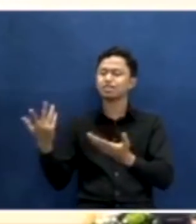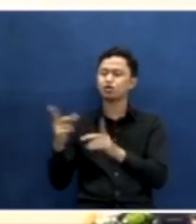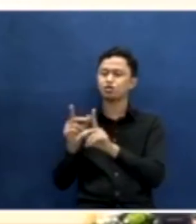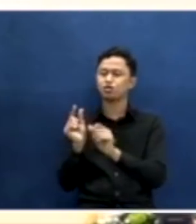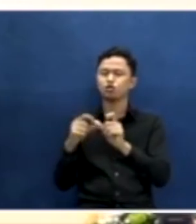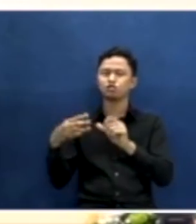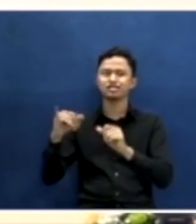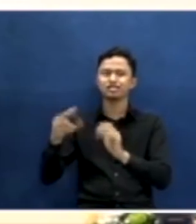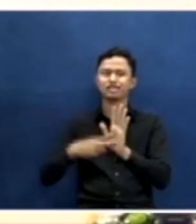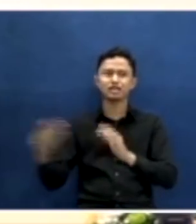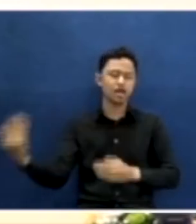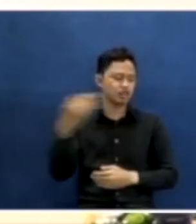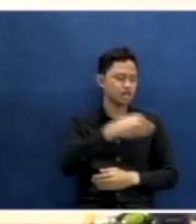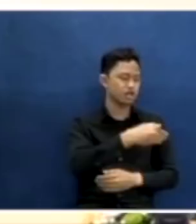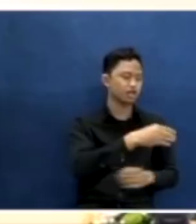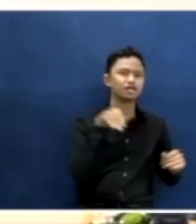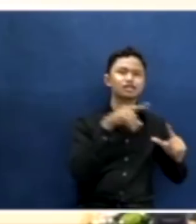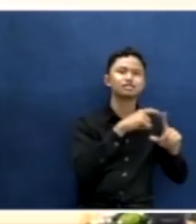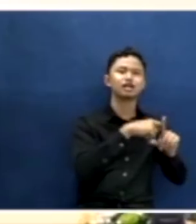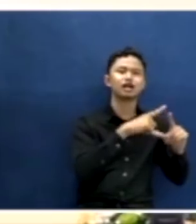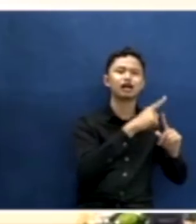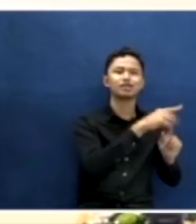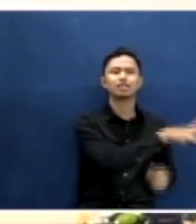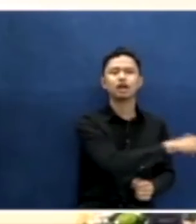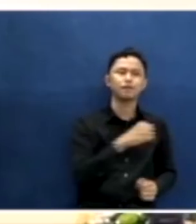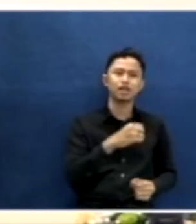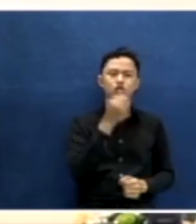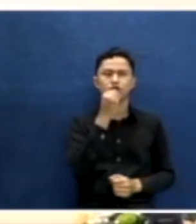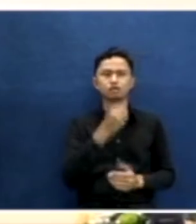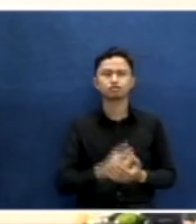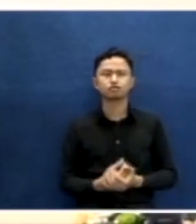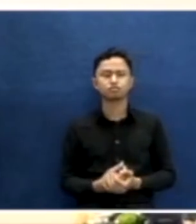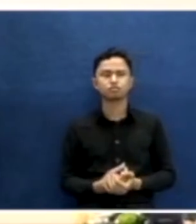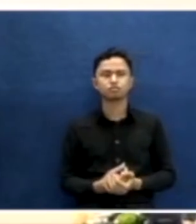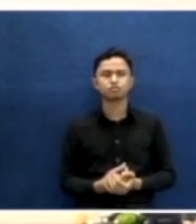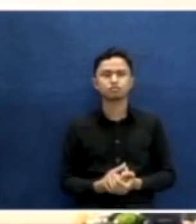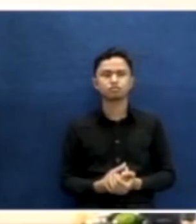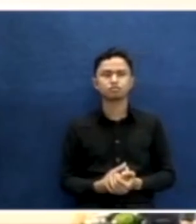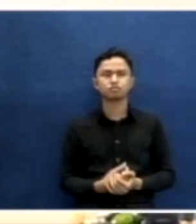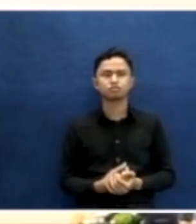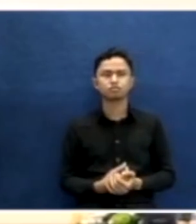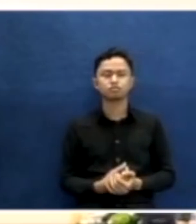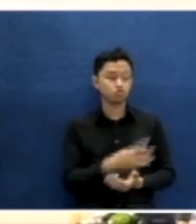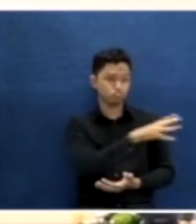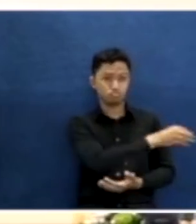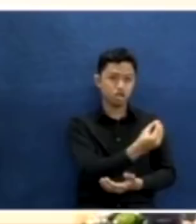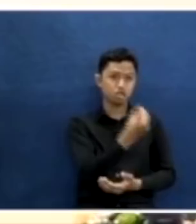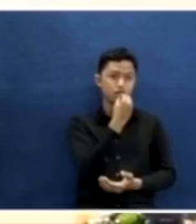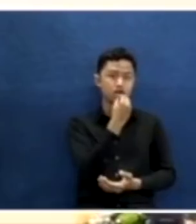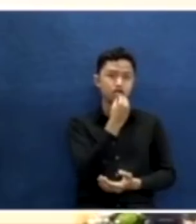kemudian masuk mengambil korban zakat dimakan bermasyarakat itu ketika dimakan oleh kemudian Fauzan ataupun Hasan